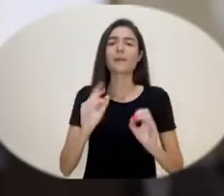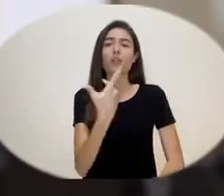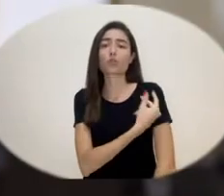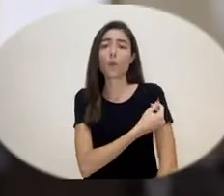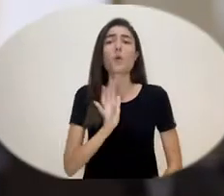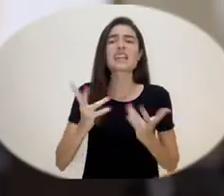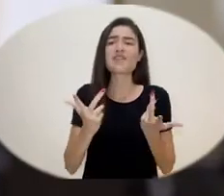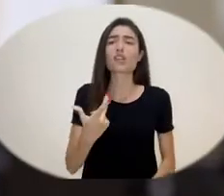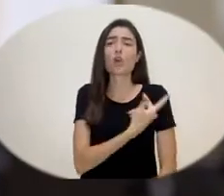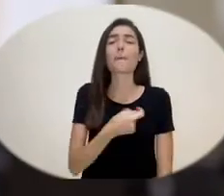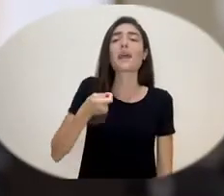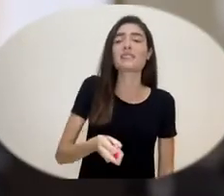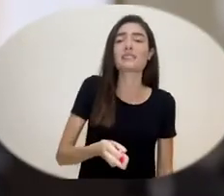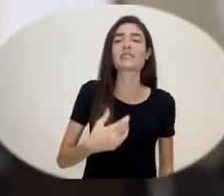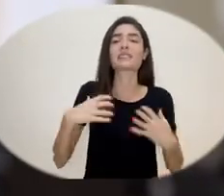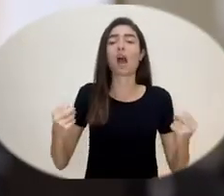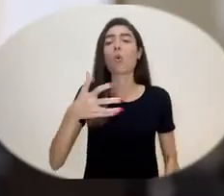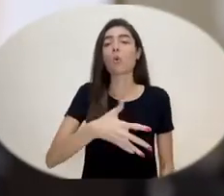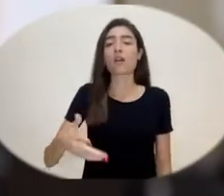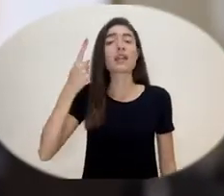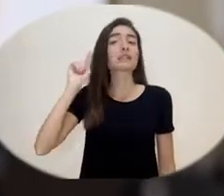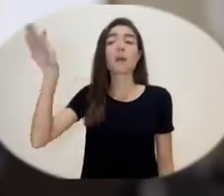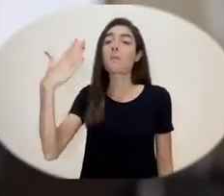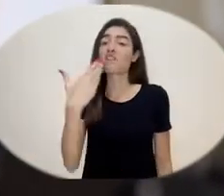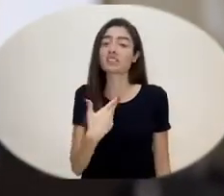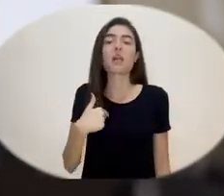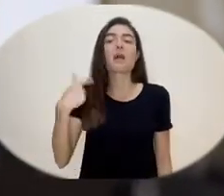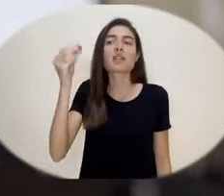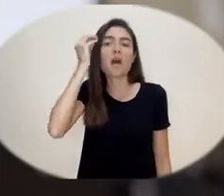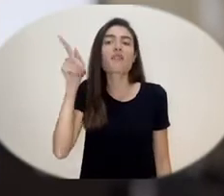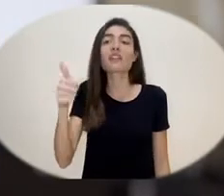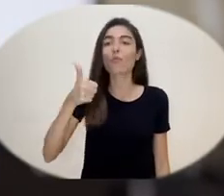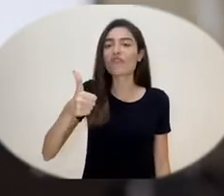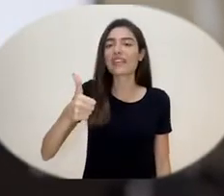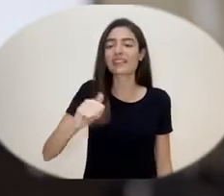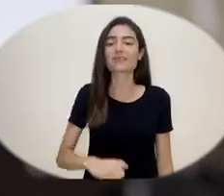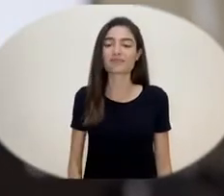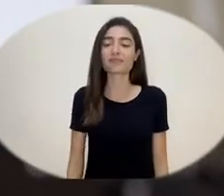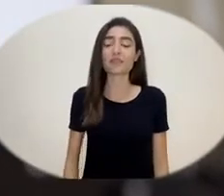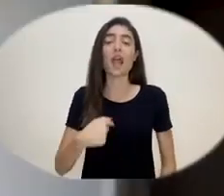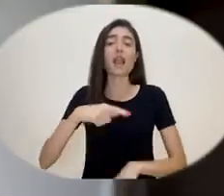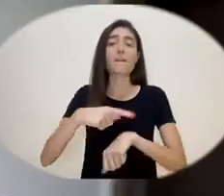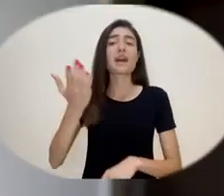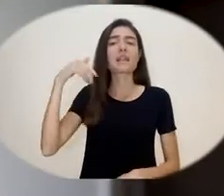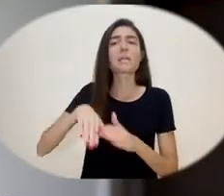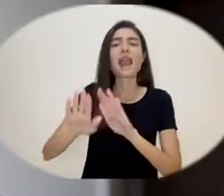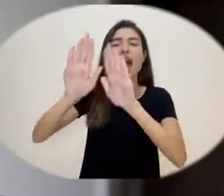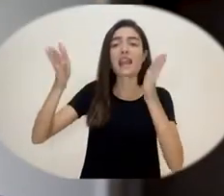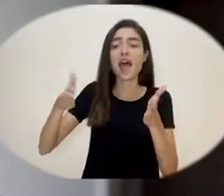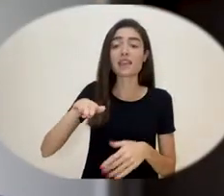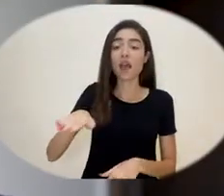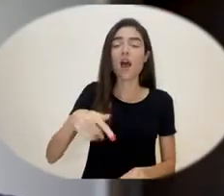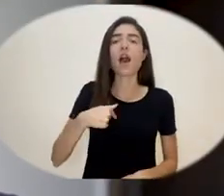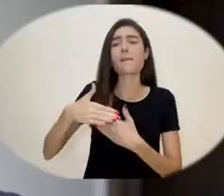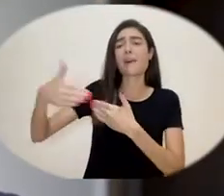فسروا لي عن أهمية الطعام على تأثيره على صحة ولادي لما أنا ما كنت مقتنعة بفايدته. أنا لما كنت